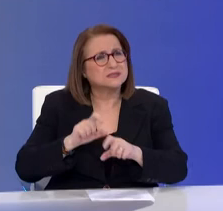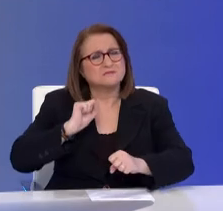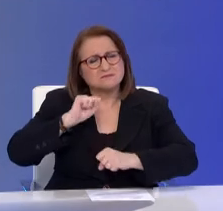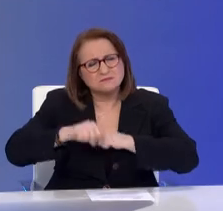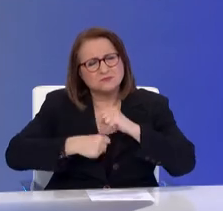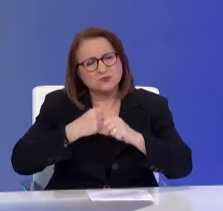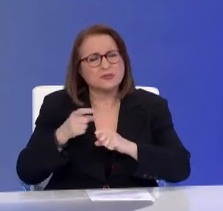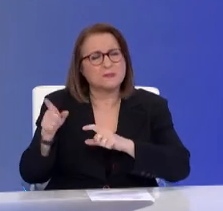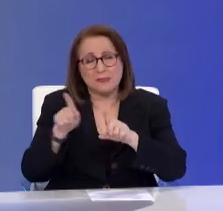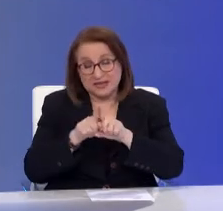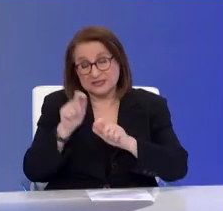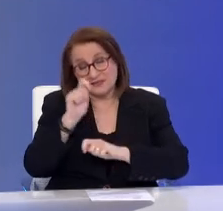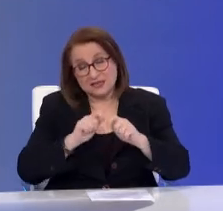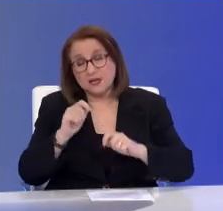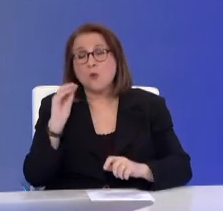δημιούργησε τις